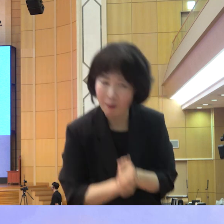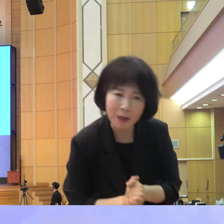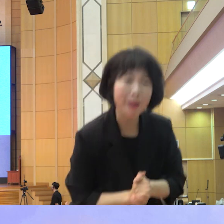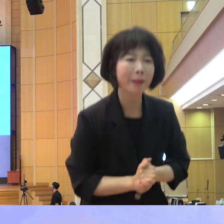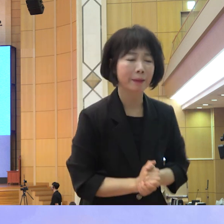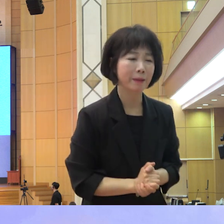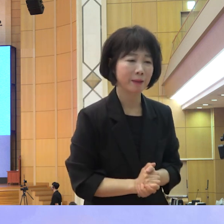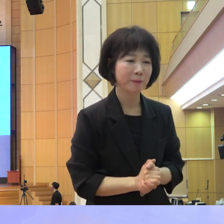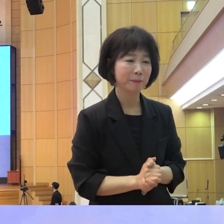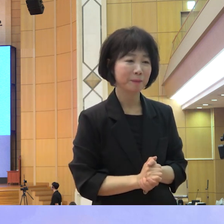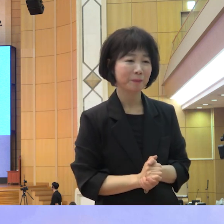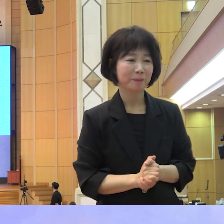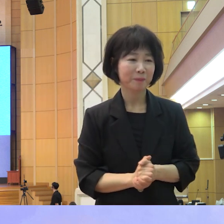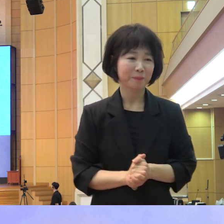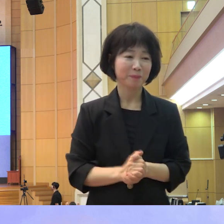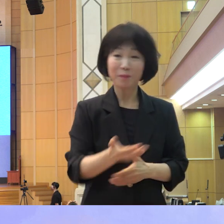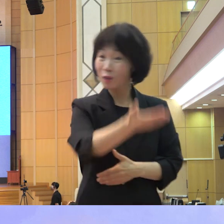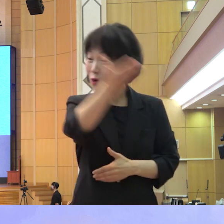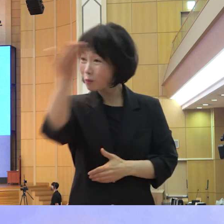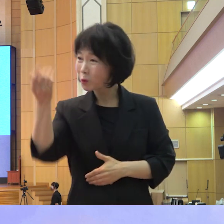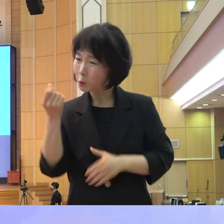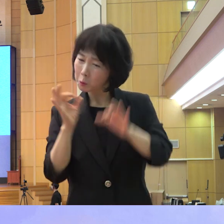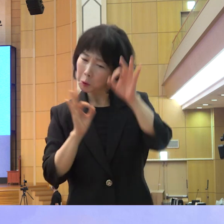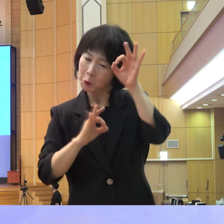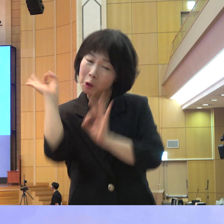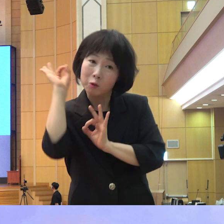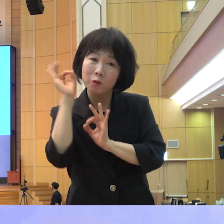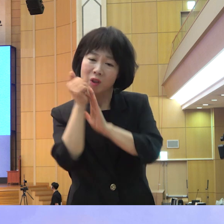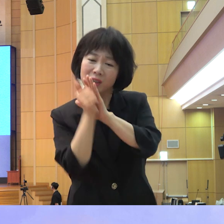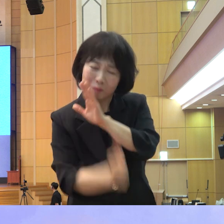엄마 아빠가 여러분들이 실수했을 때